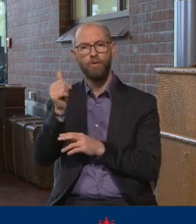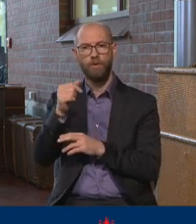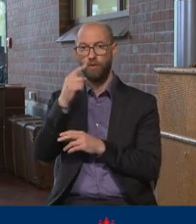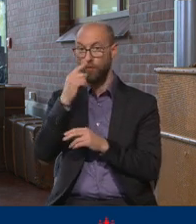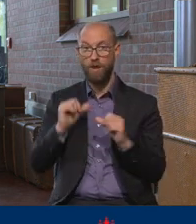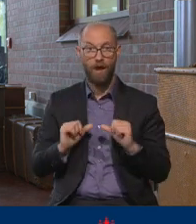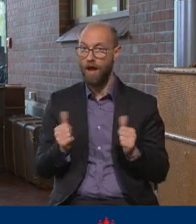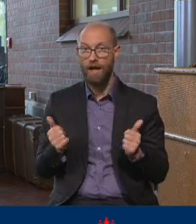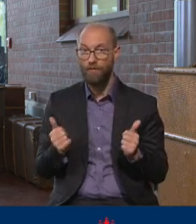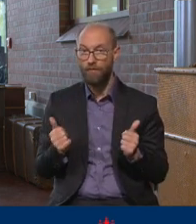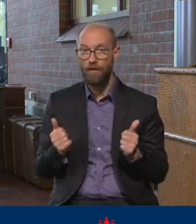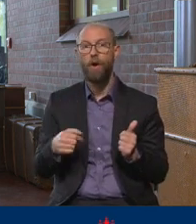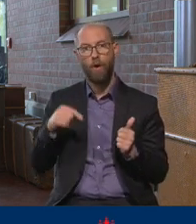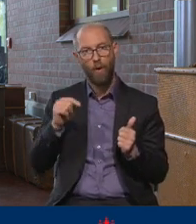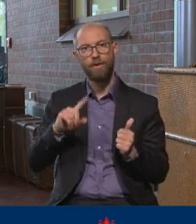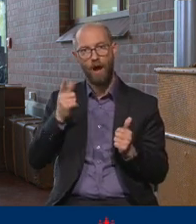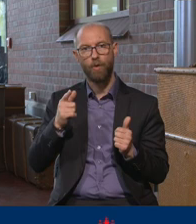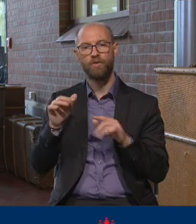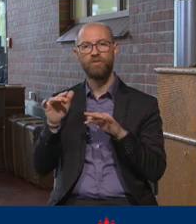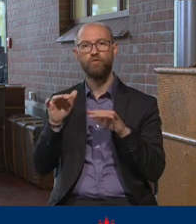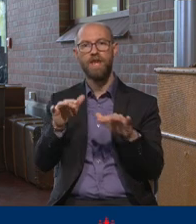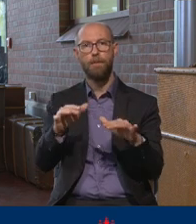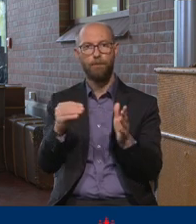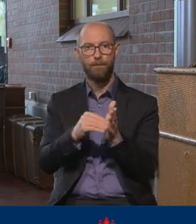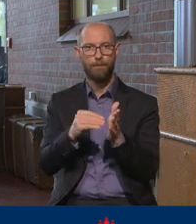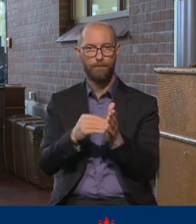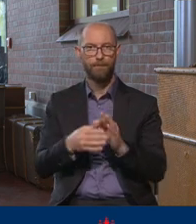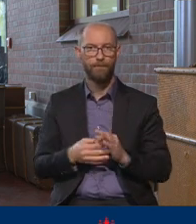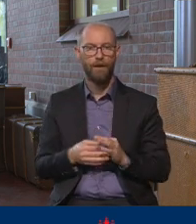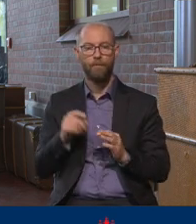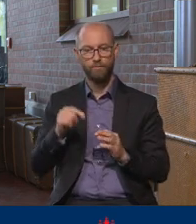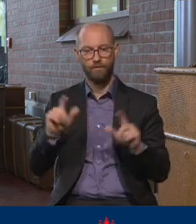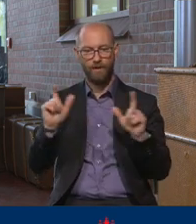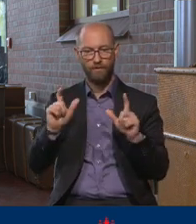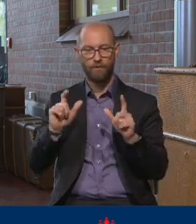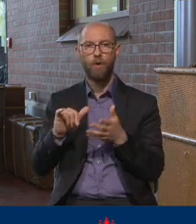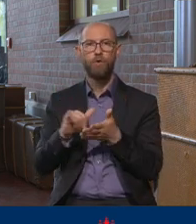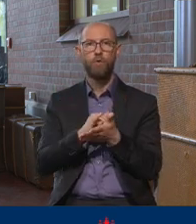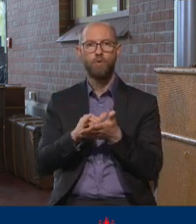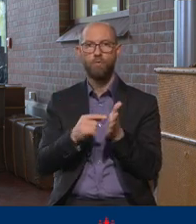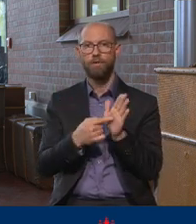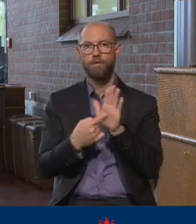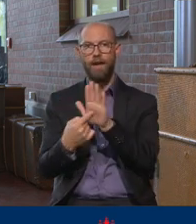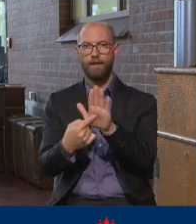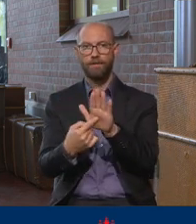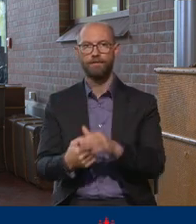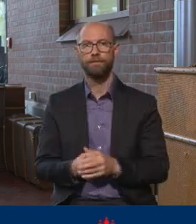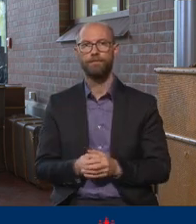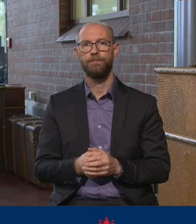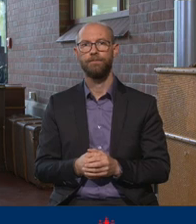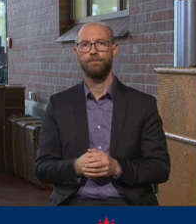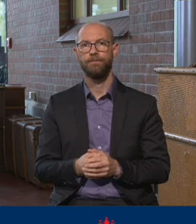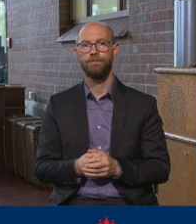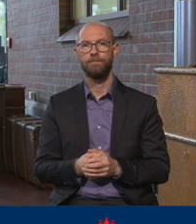sondern wir haben heute auch einen stream das heißt die veranstaltung wird auf youtube gezeigt und